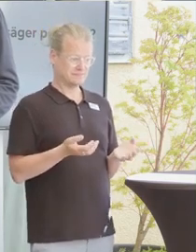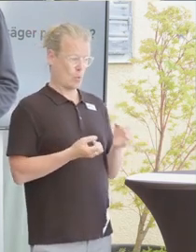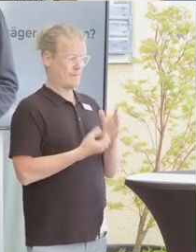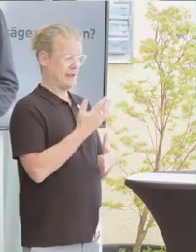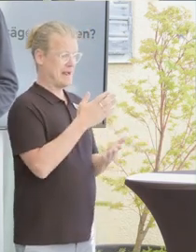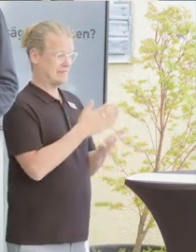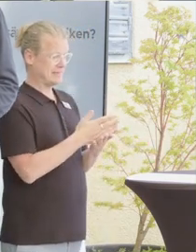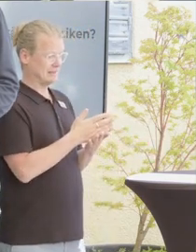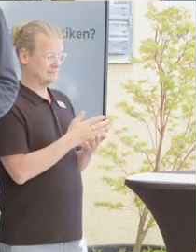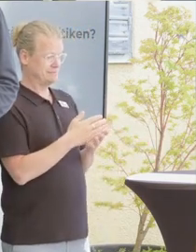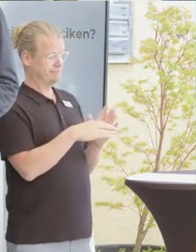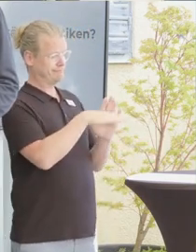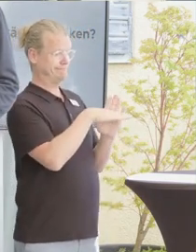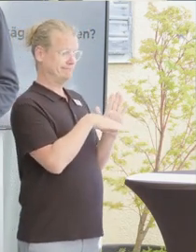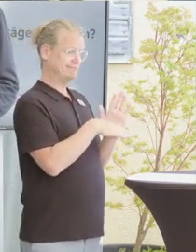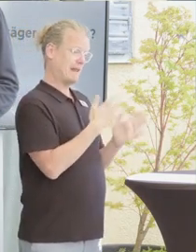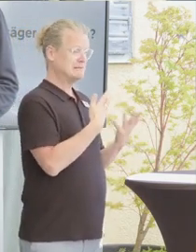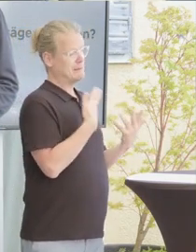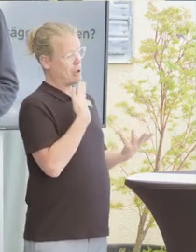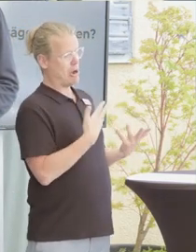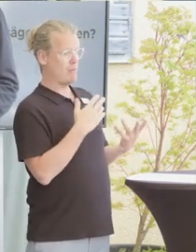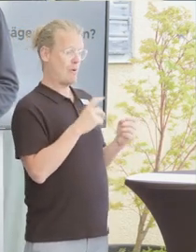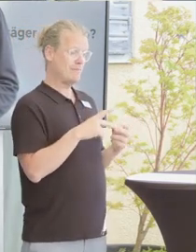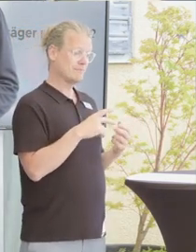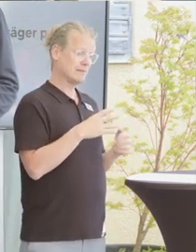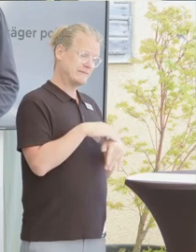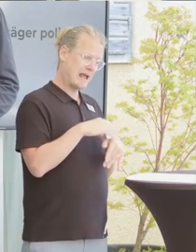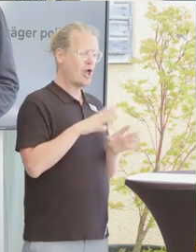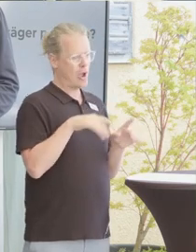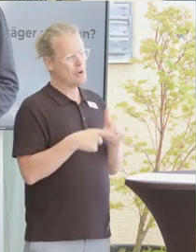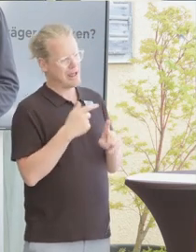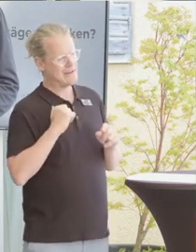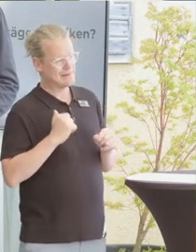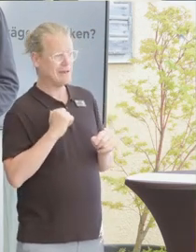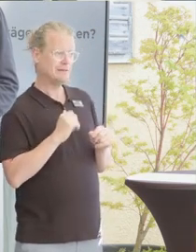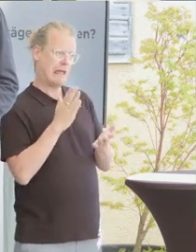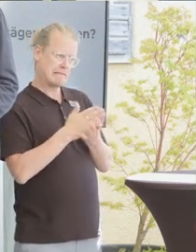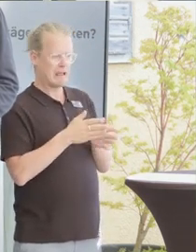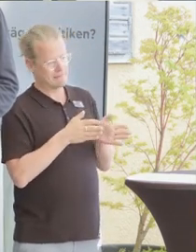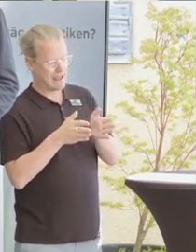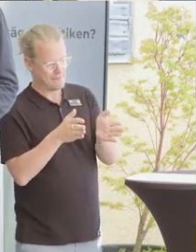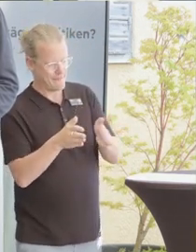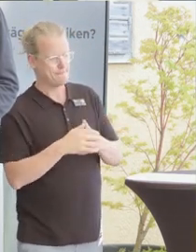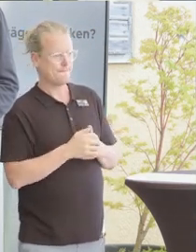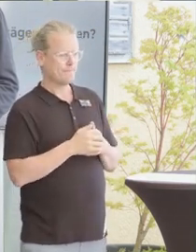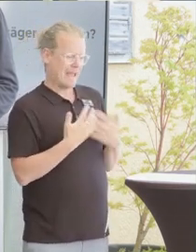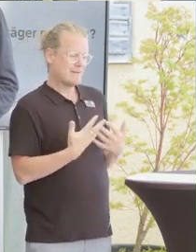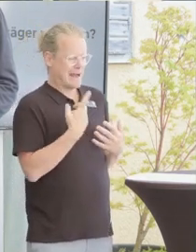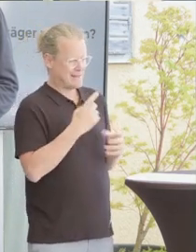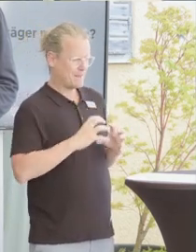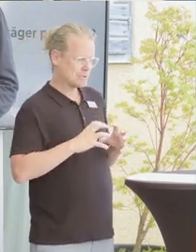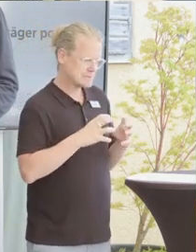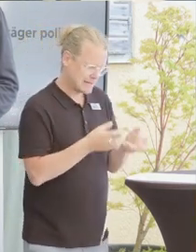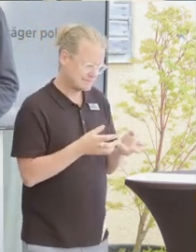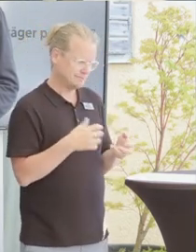jag tycker också att Sverige i någon mån har gjort en ganska bra implementering av upphovsrättsdirektivet. Alltså det har varit en bred process där man försökt lyssna in många olika intressenter, så har det